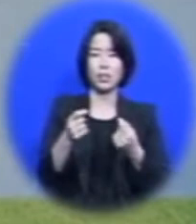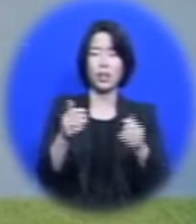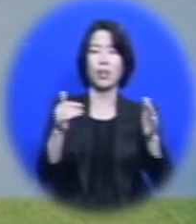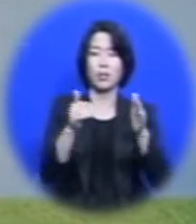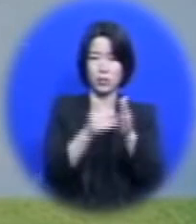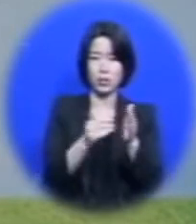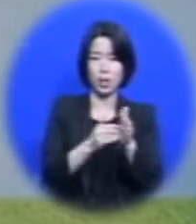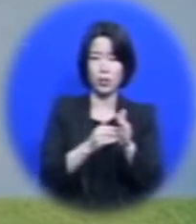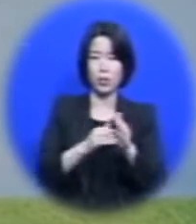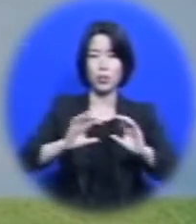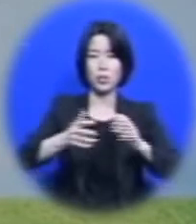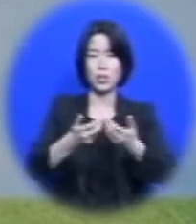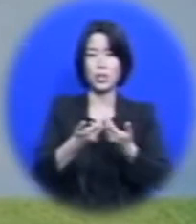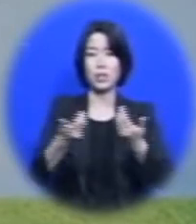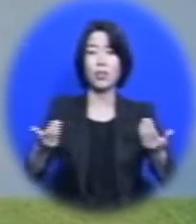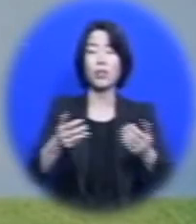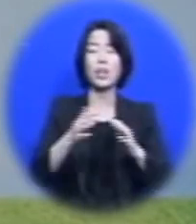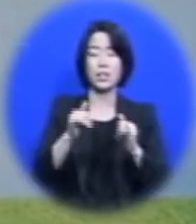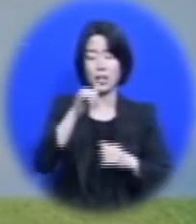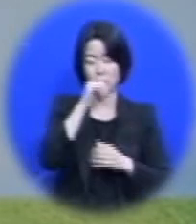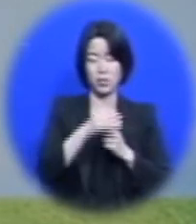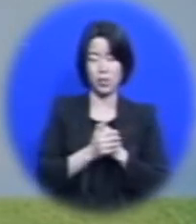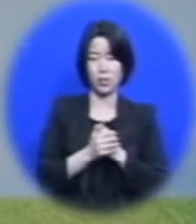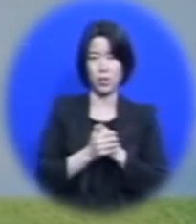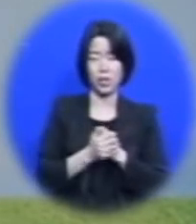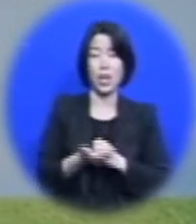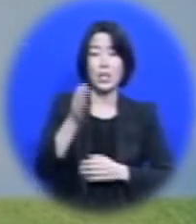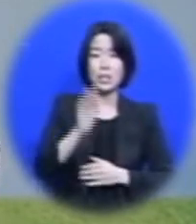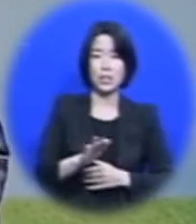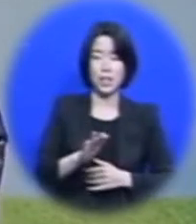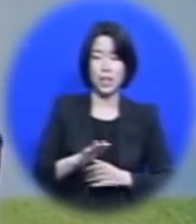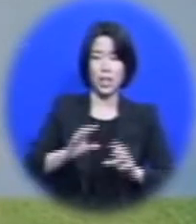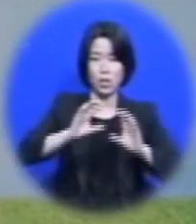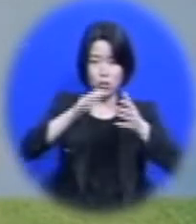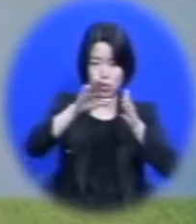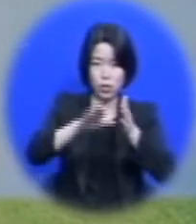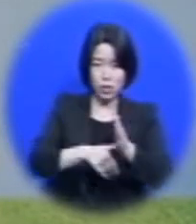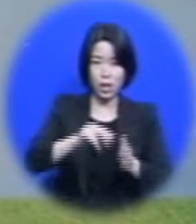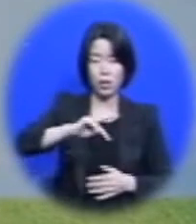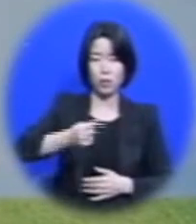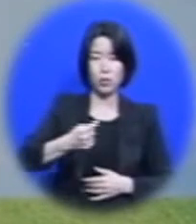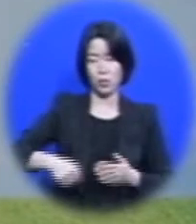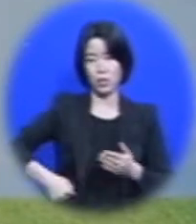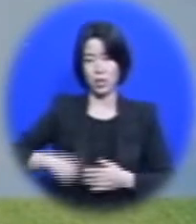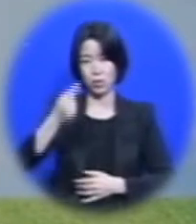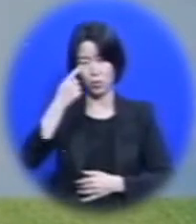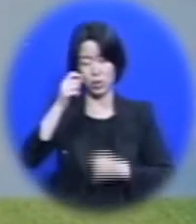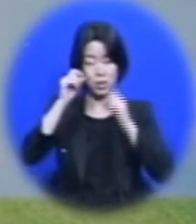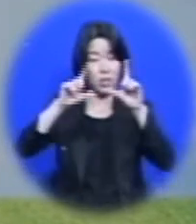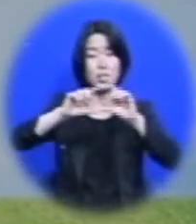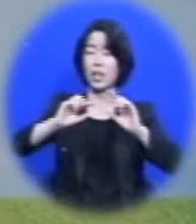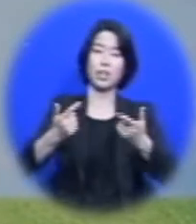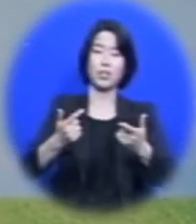사람들도 있습니다. 죽을 때 가서야. 그러나 죽을 때까지도 양심의 눈이 뜨이지